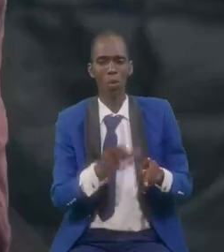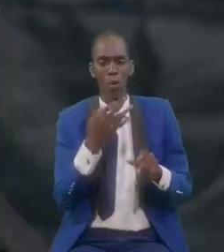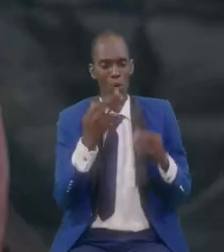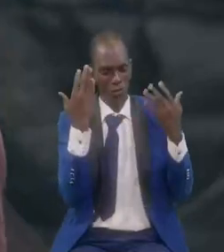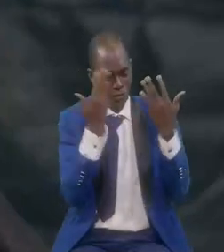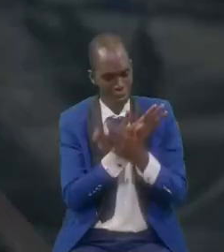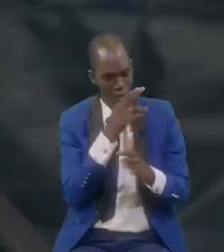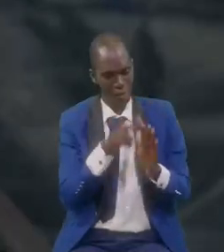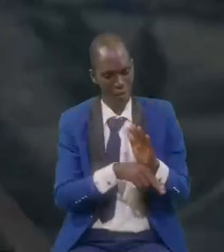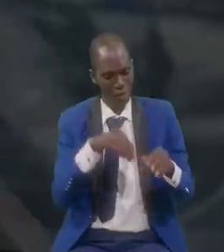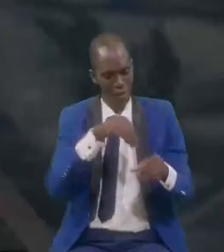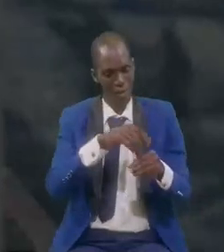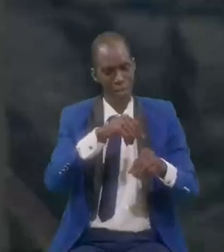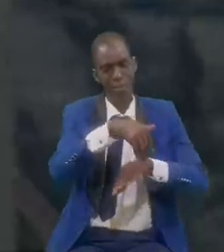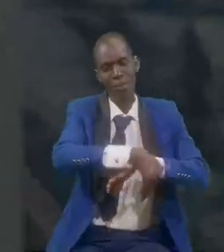nuit?